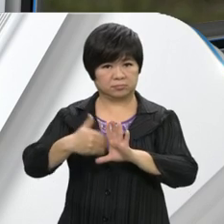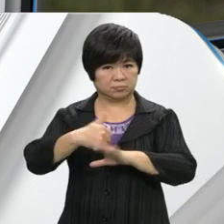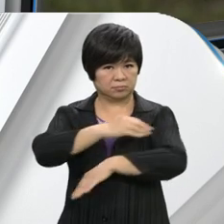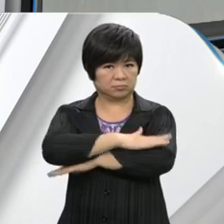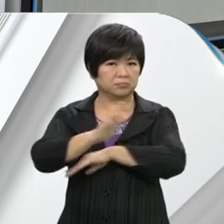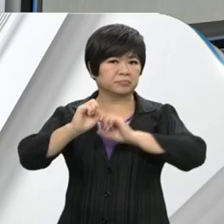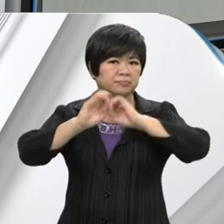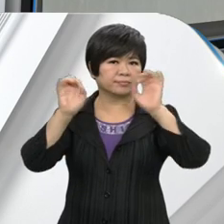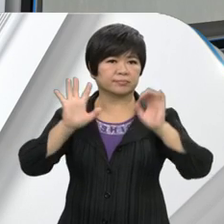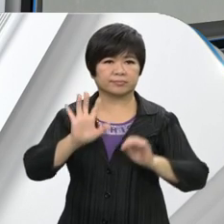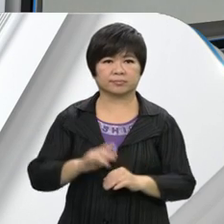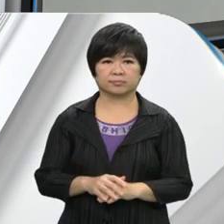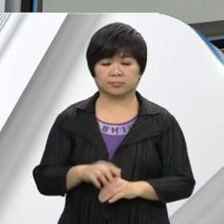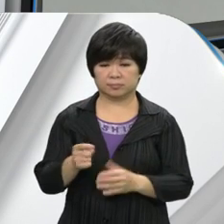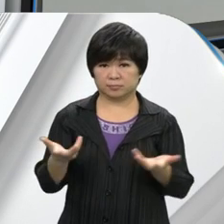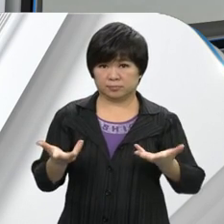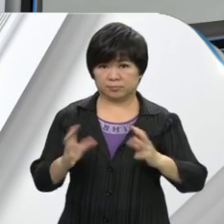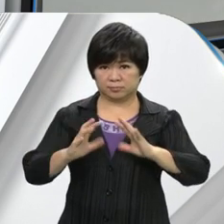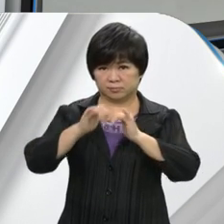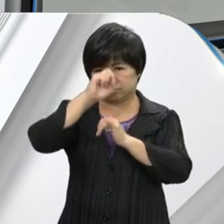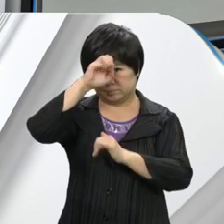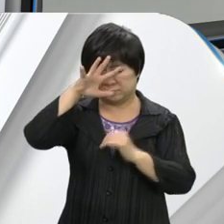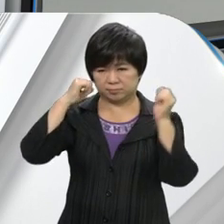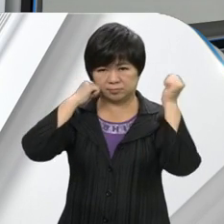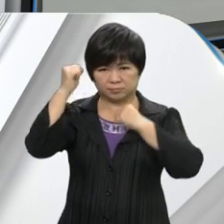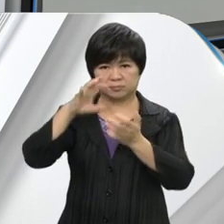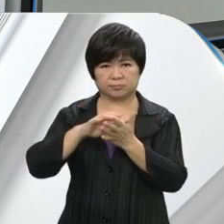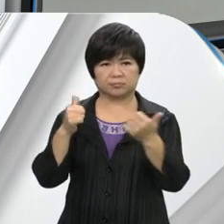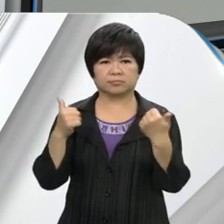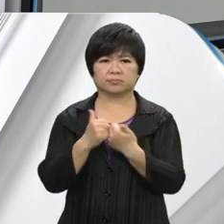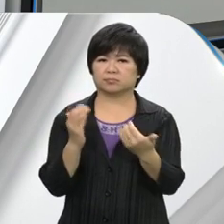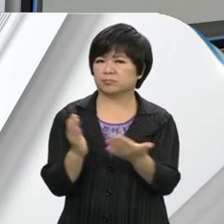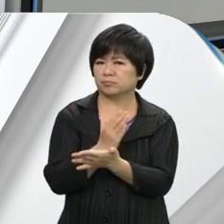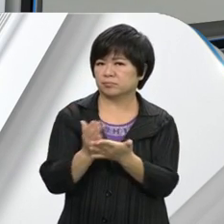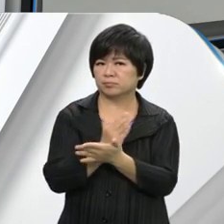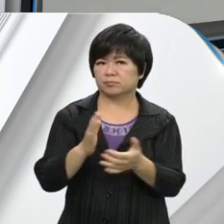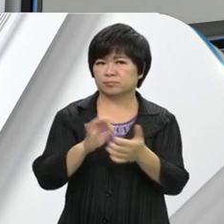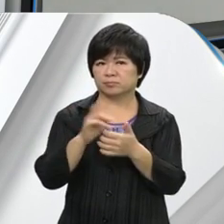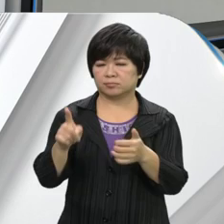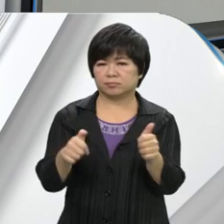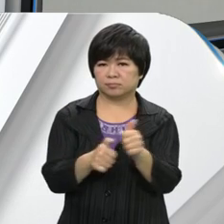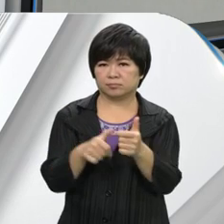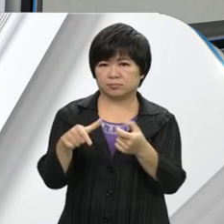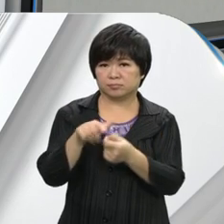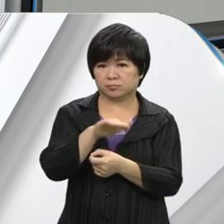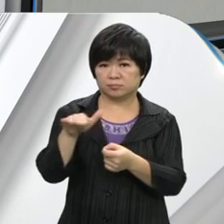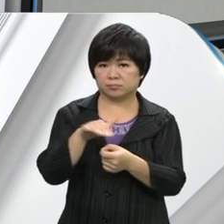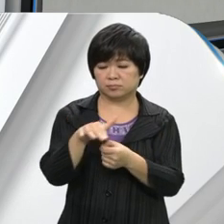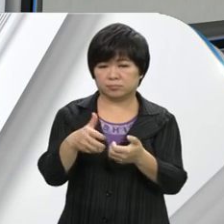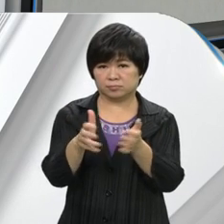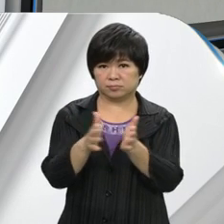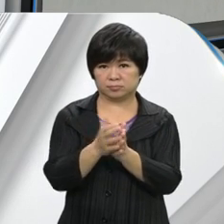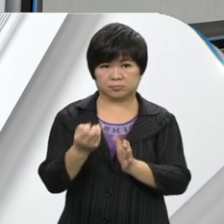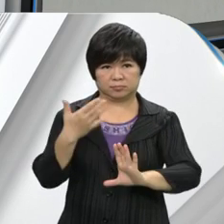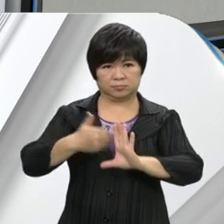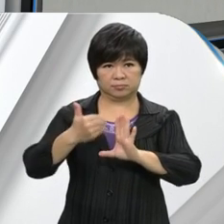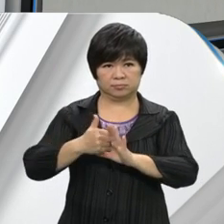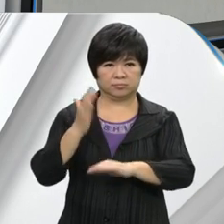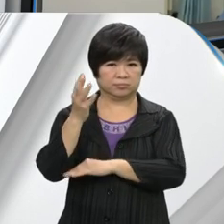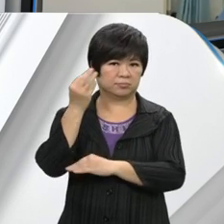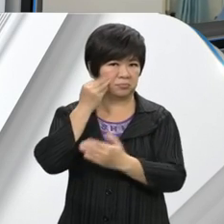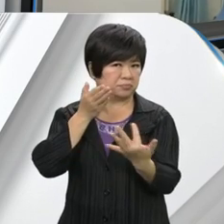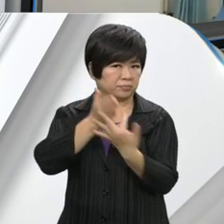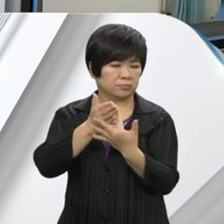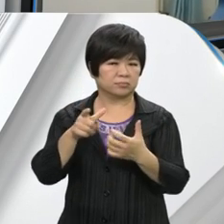道。针对案件，国民党团就先开记者会批评，说呢公共集团的法市本政治污染，